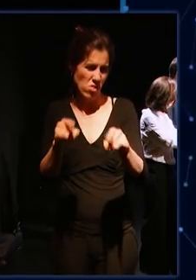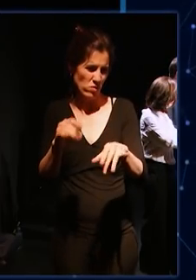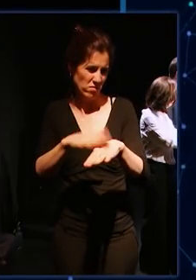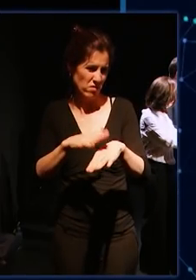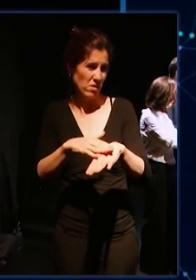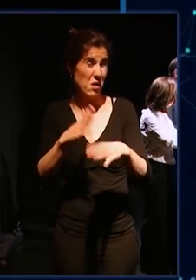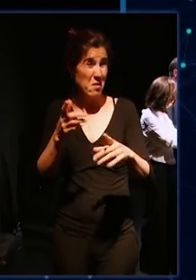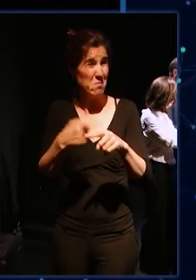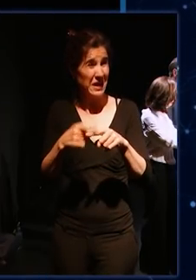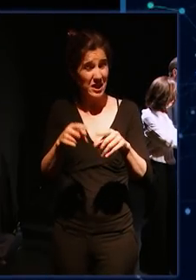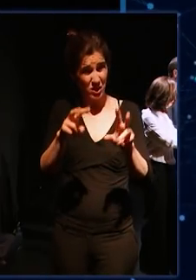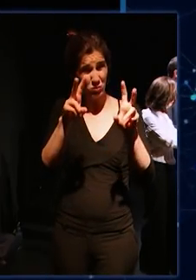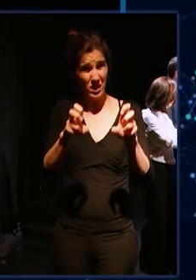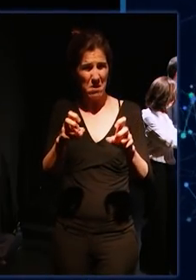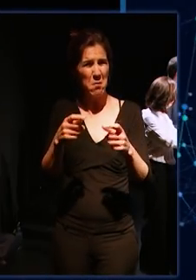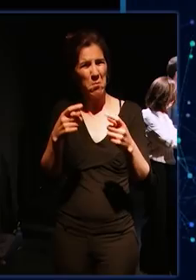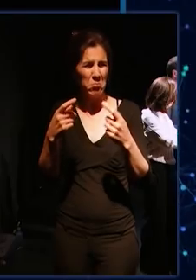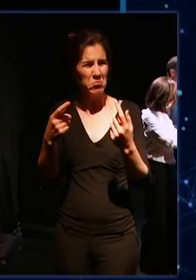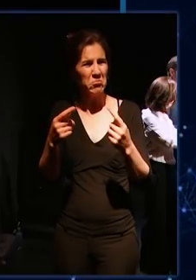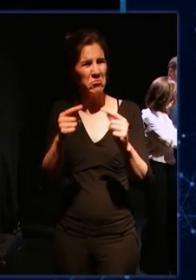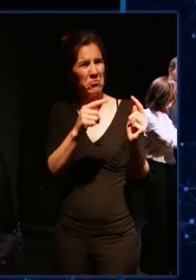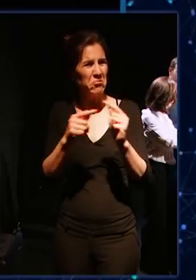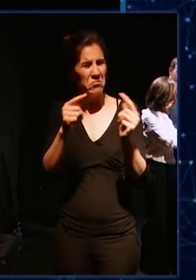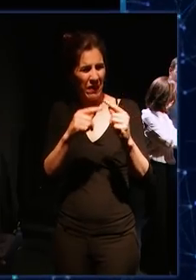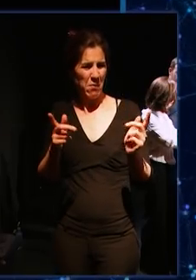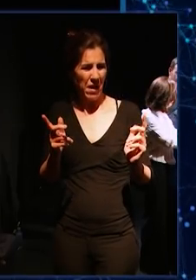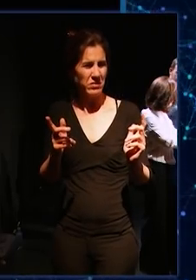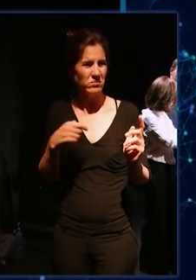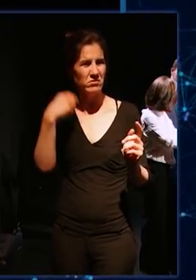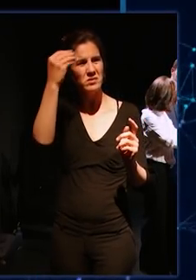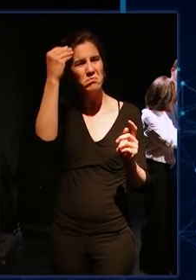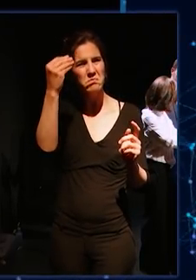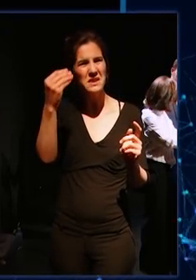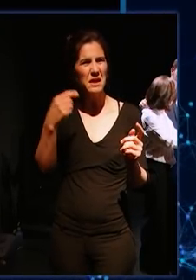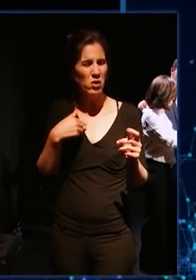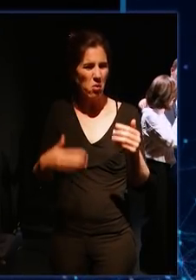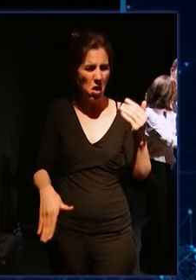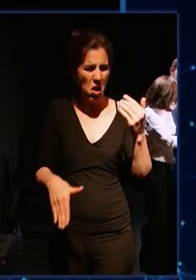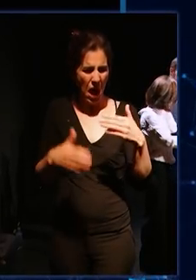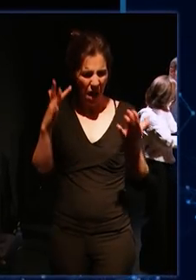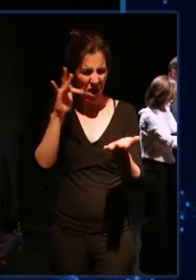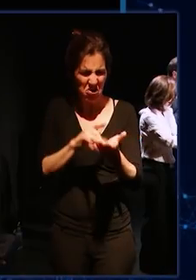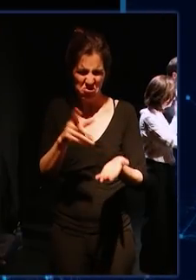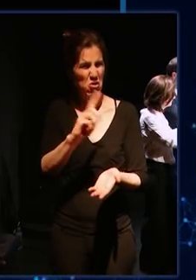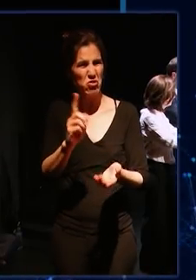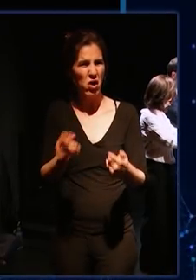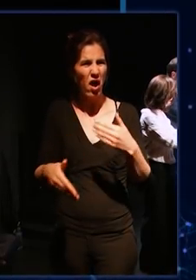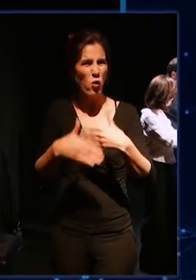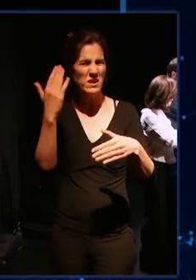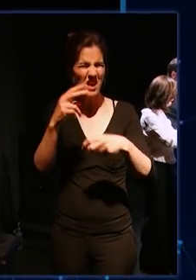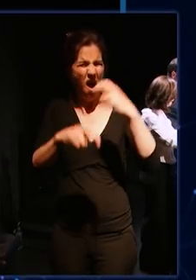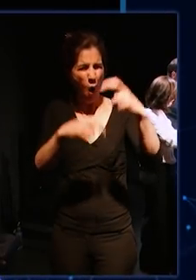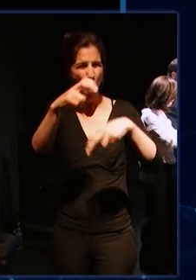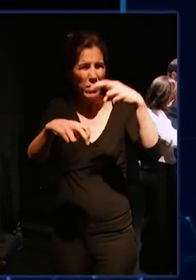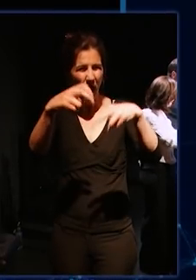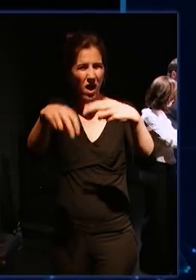és un tema polèmic, almenys per la nostra part. Nosaltres entenem que no és moment d'engegar grans inversions en nous equipaments municipals, sinó que el que hem de fer